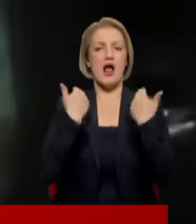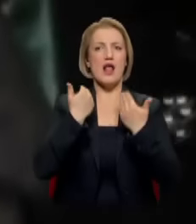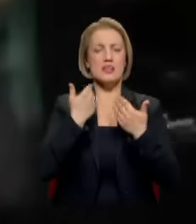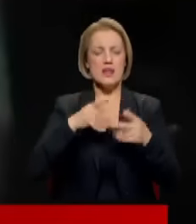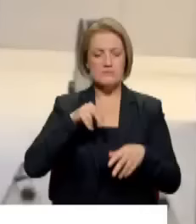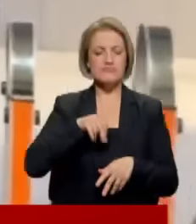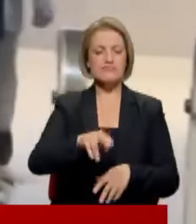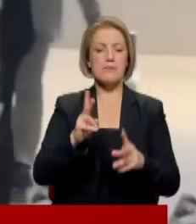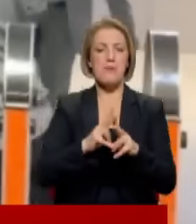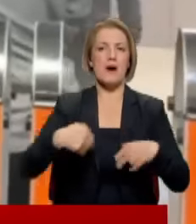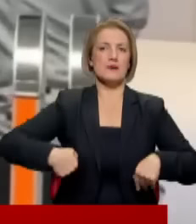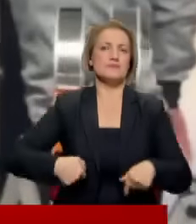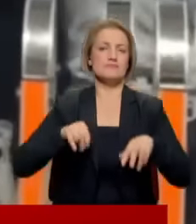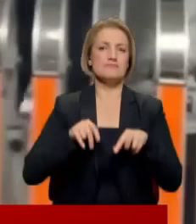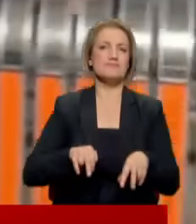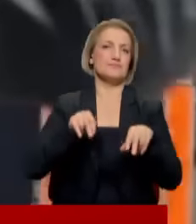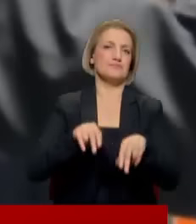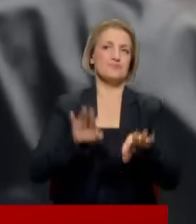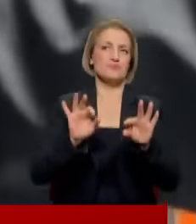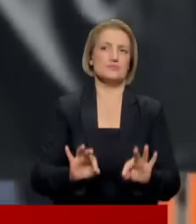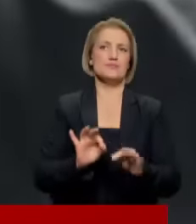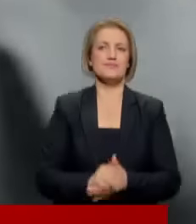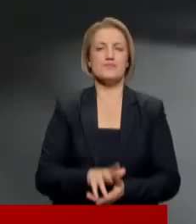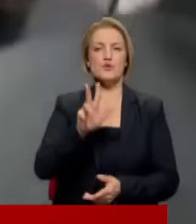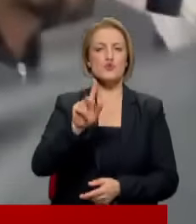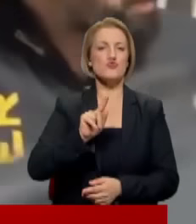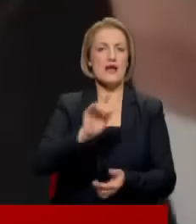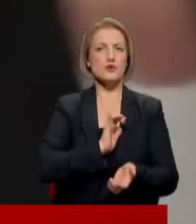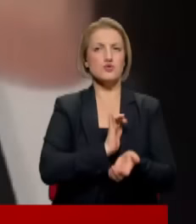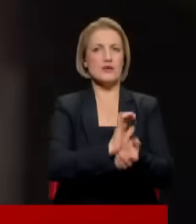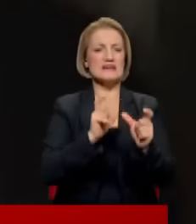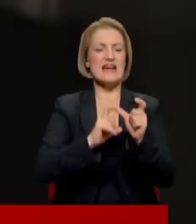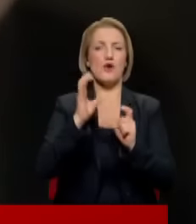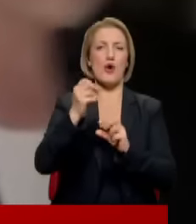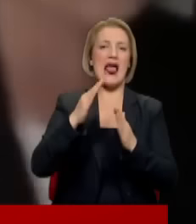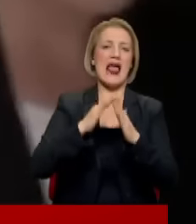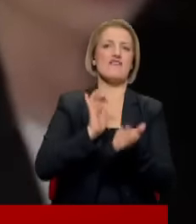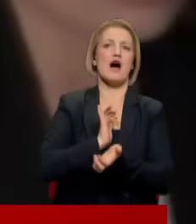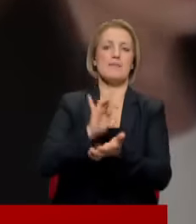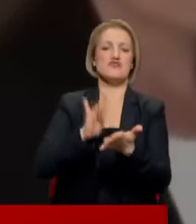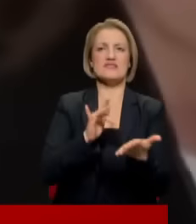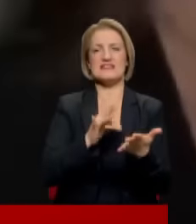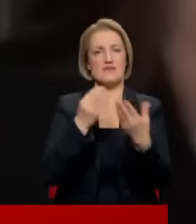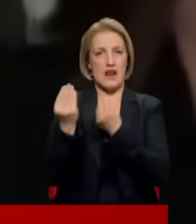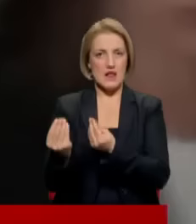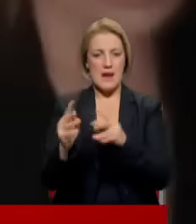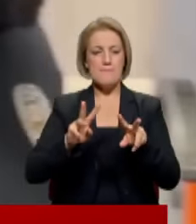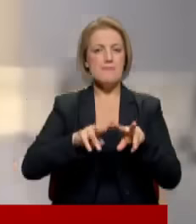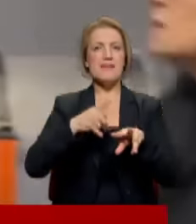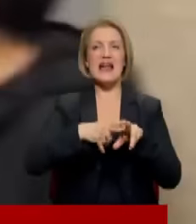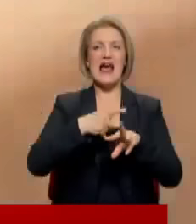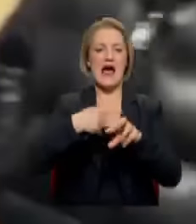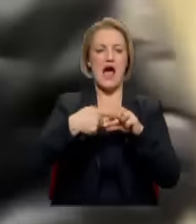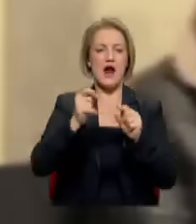ayakta durabildi şüpheli tutuklandı Serdar ortaç'a ev hapsi cezası verildi Mehmet Ali